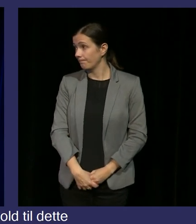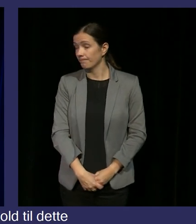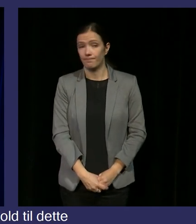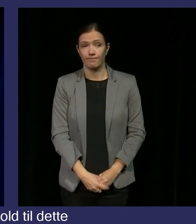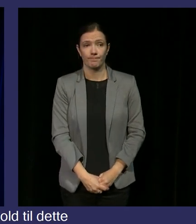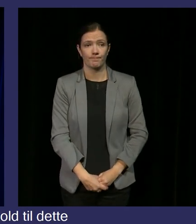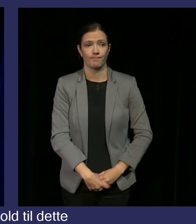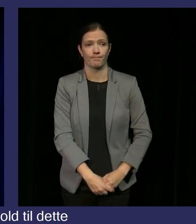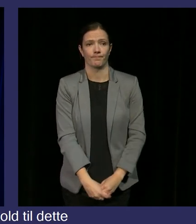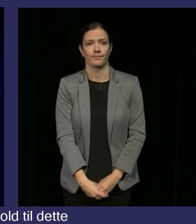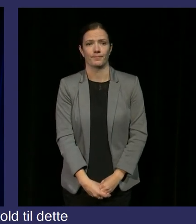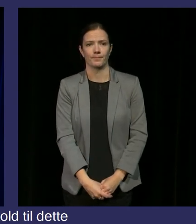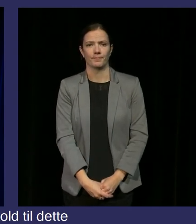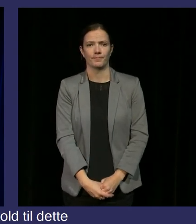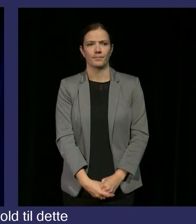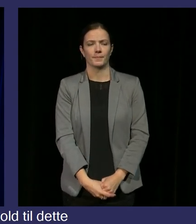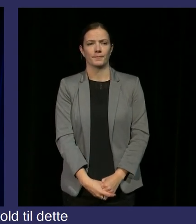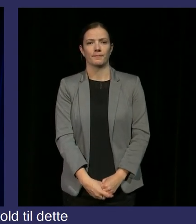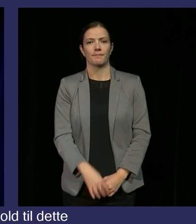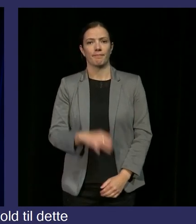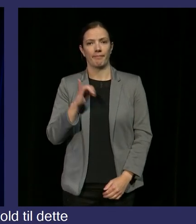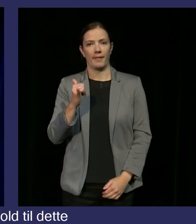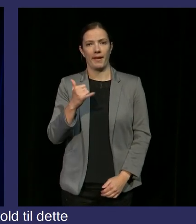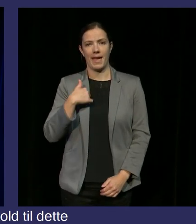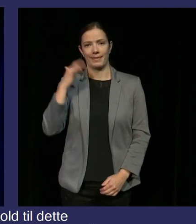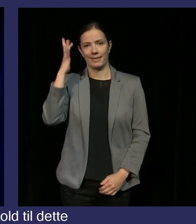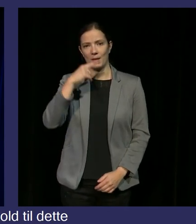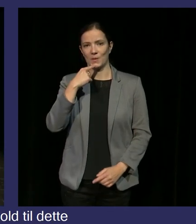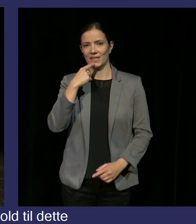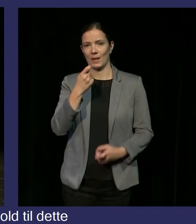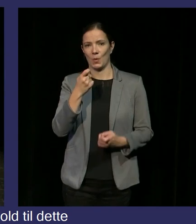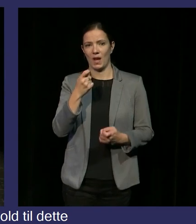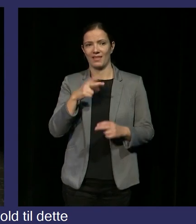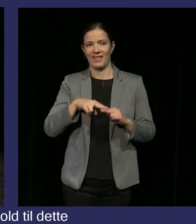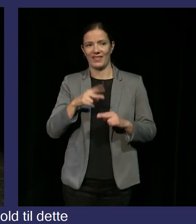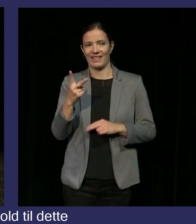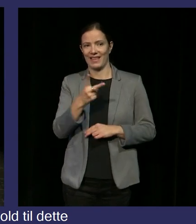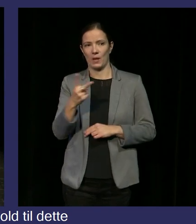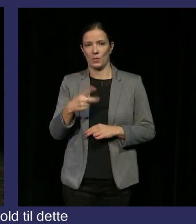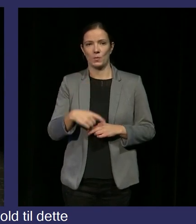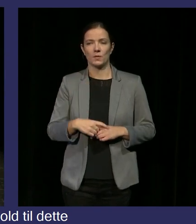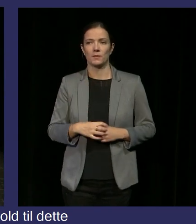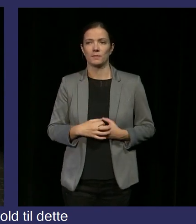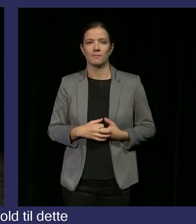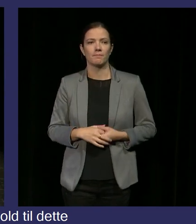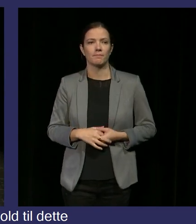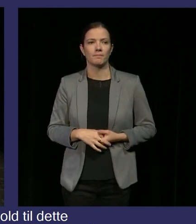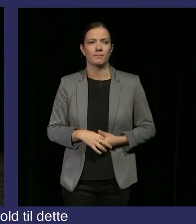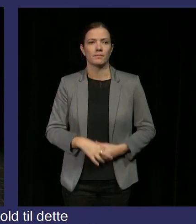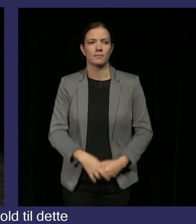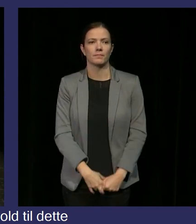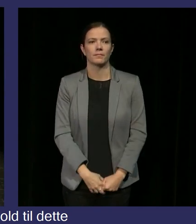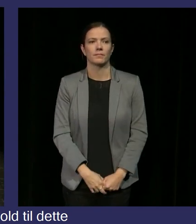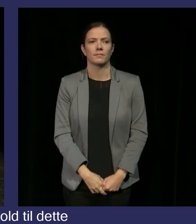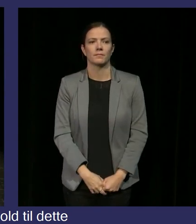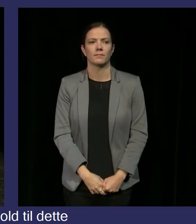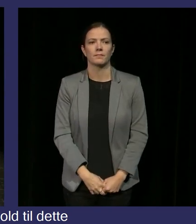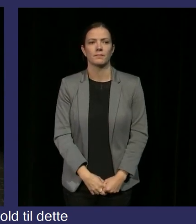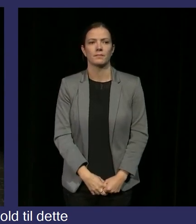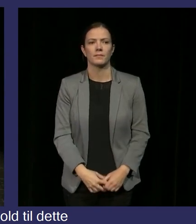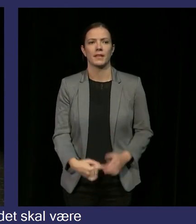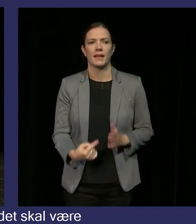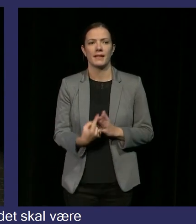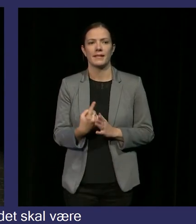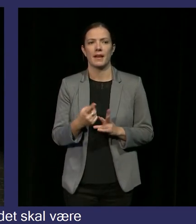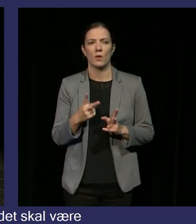Ja, jeg skulle jo si litt til, tenkte jeg å nevne til dere to da, I forhold til dette med samisk språk. så gäller ju detta också norsk